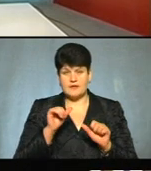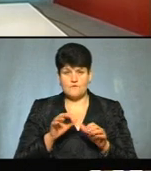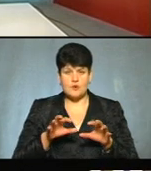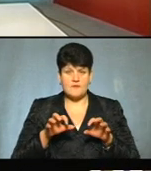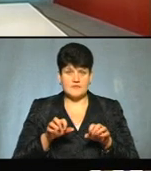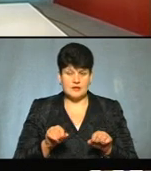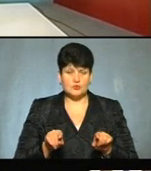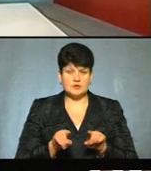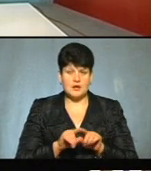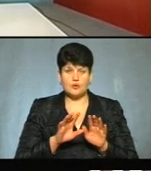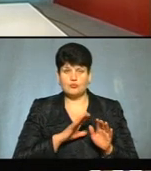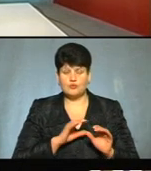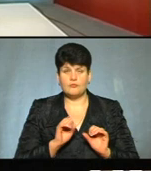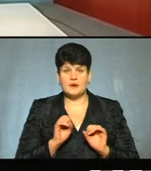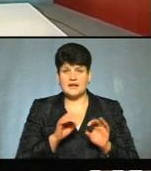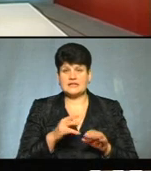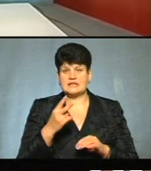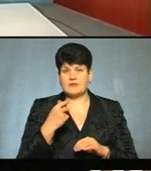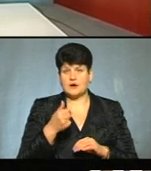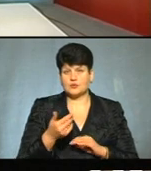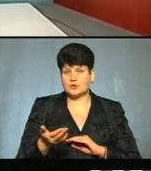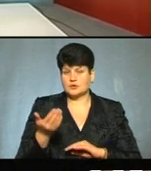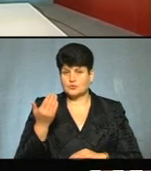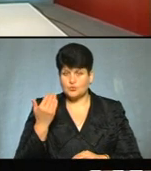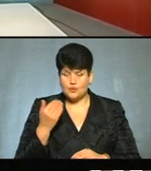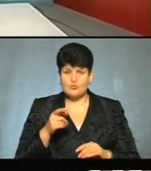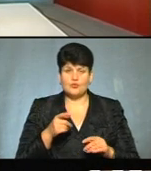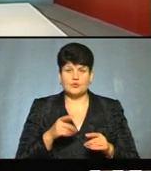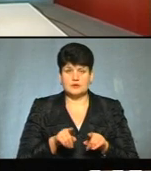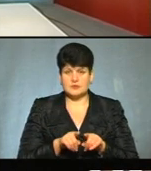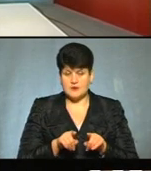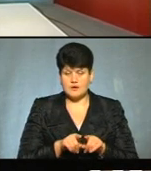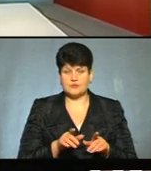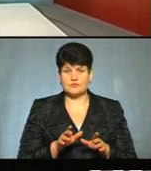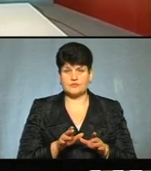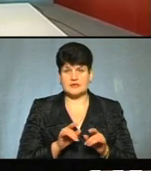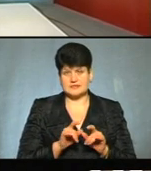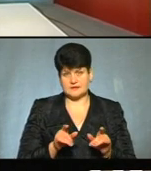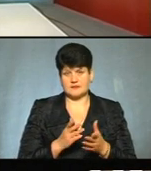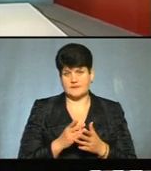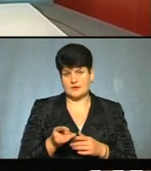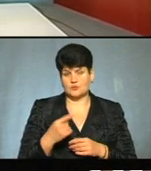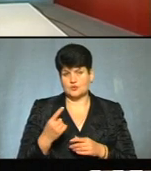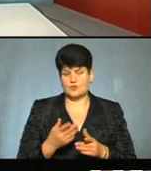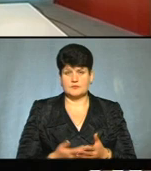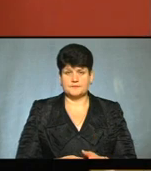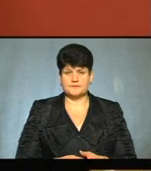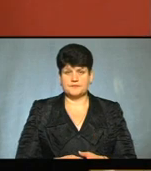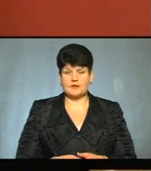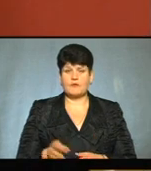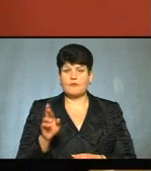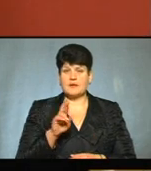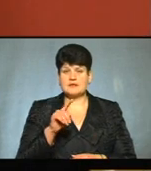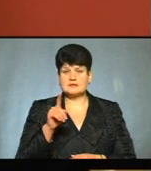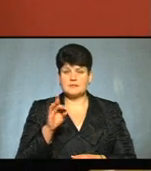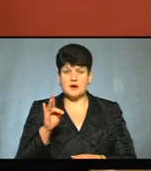формі власності і так само був переданий 2 роки тому, як і деякі заклади, які знаходяться в Тернопільській області. В